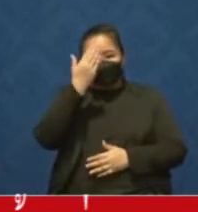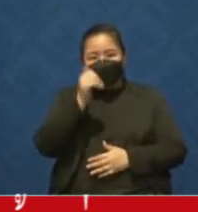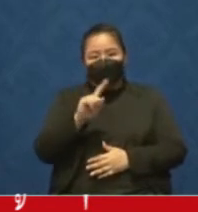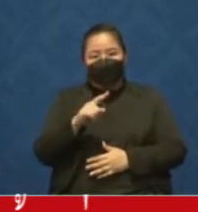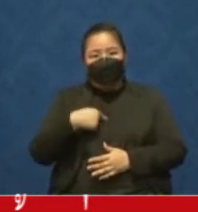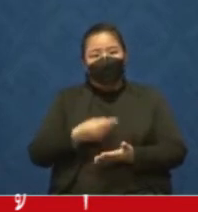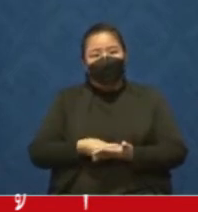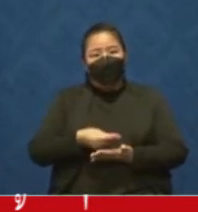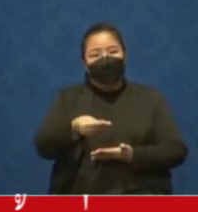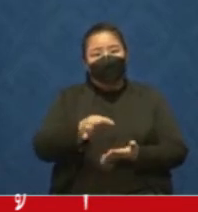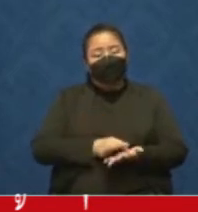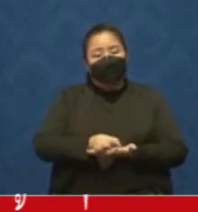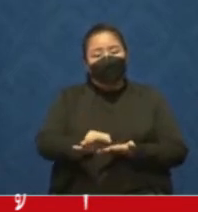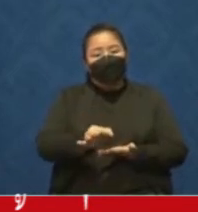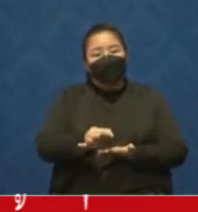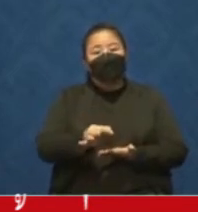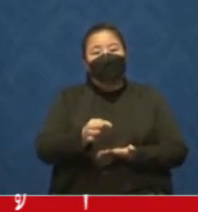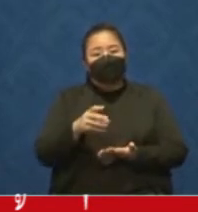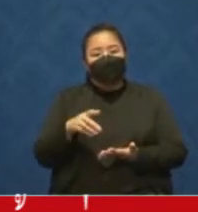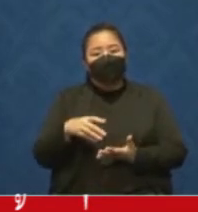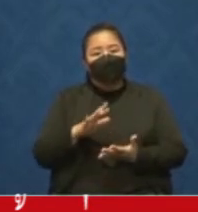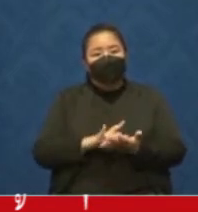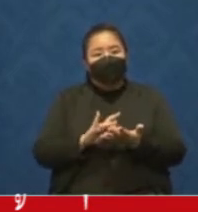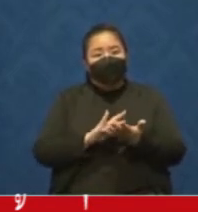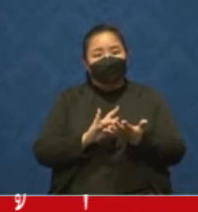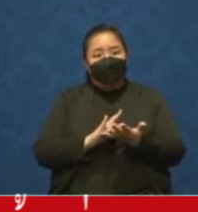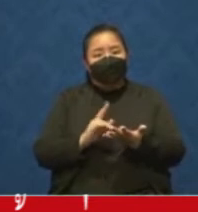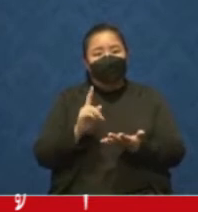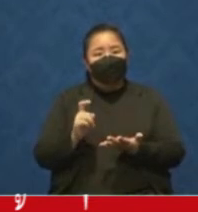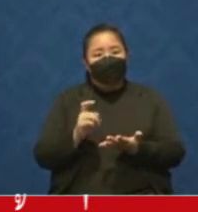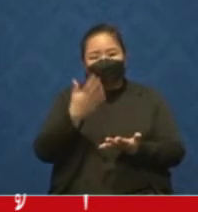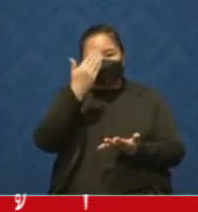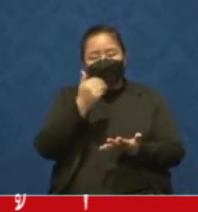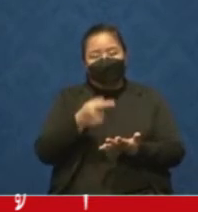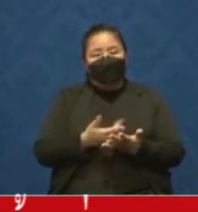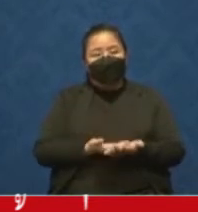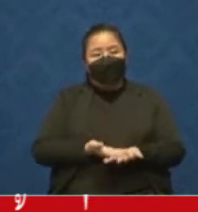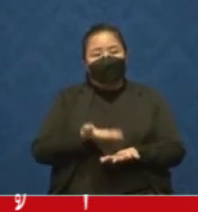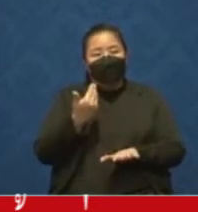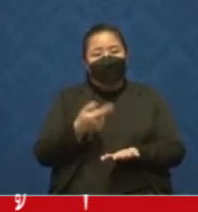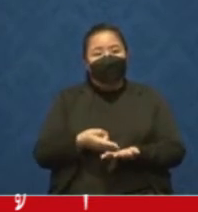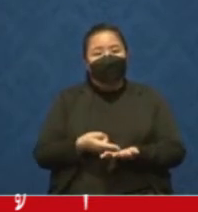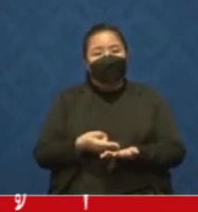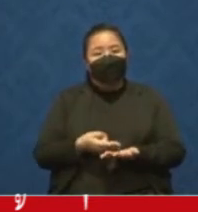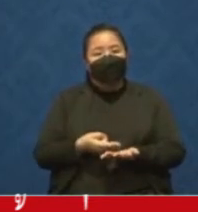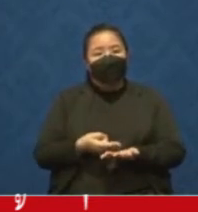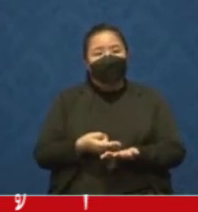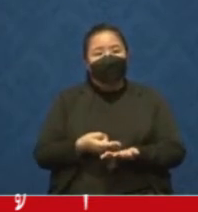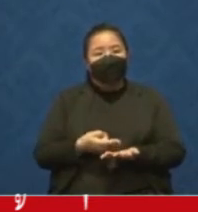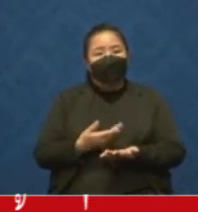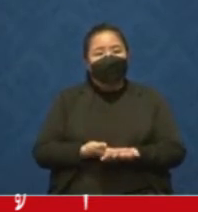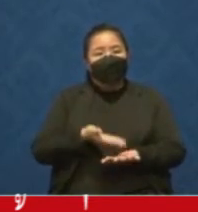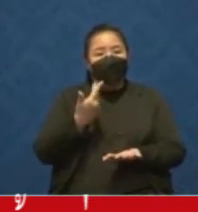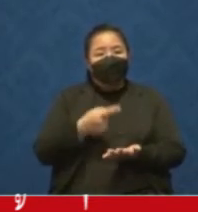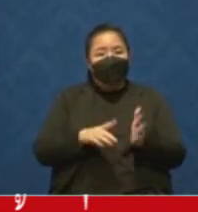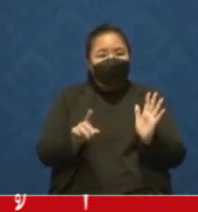เราซือเราไปซือยาเชื้อตายถึงราคาแงไม่ใช่แงอยเดวนะครับซื้อแต่ละ